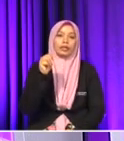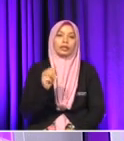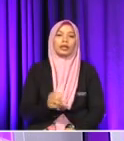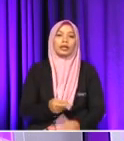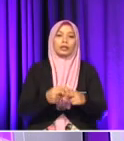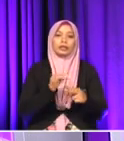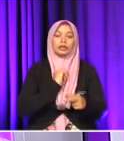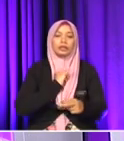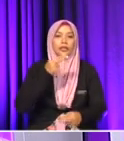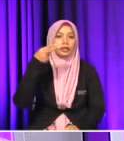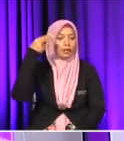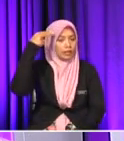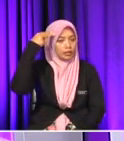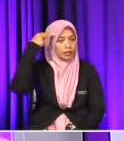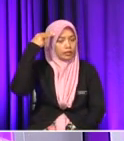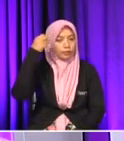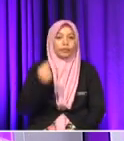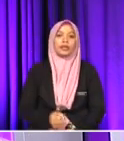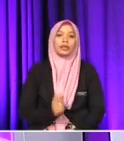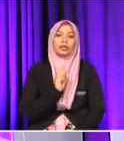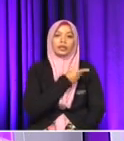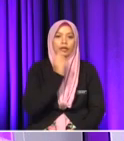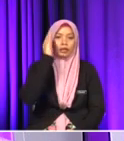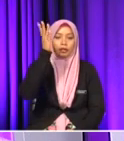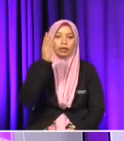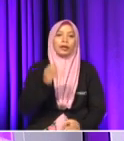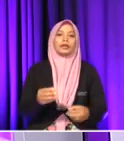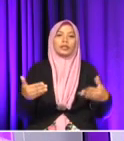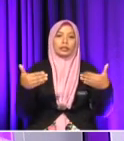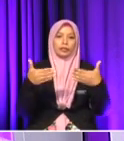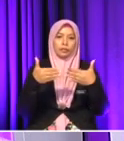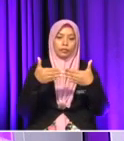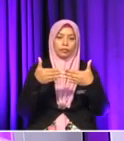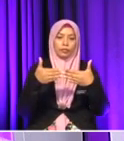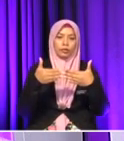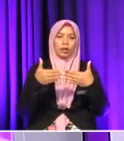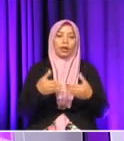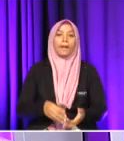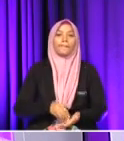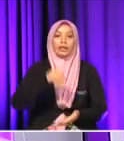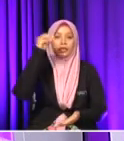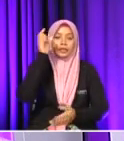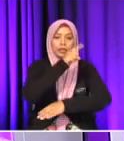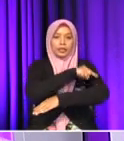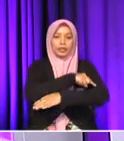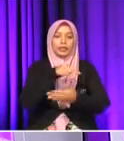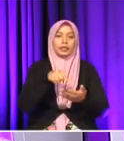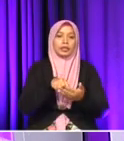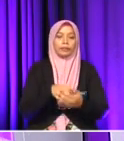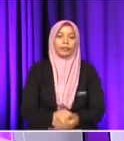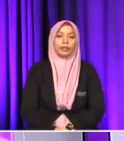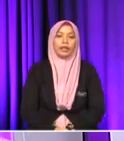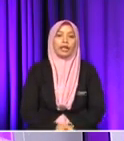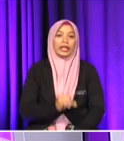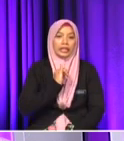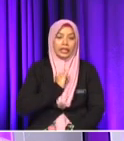kita sedang belajar mata pelajaran Riko bentuk grafik digital topiknya begitu menarik yaitu identity koprat